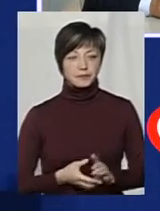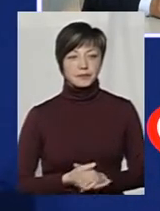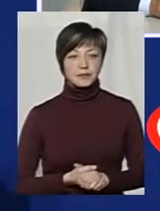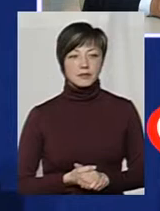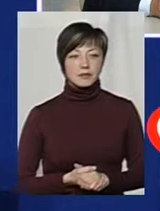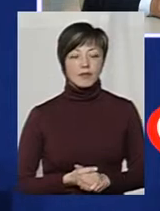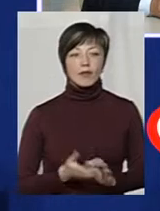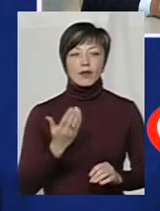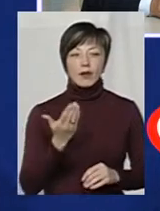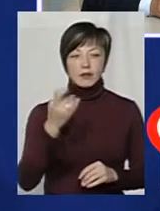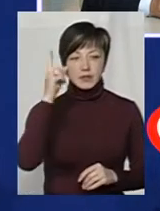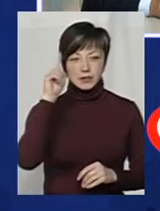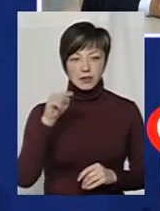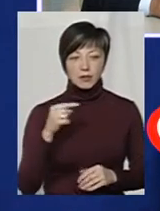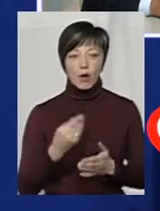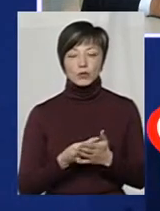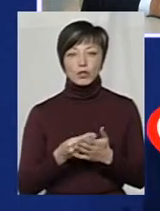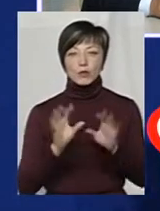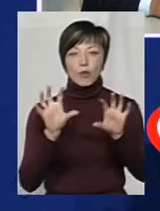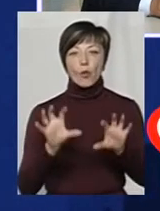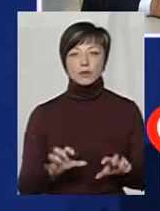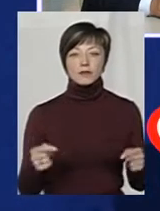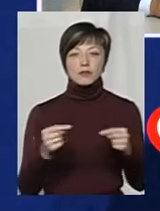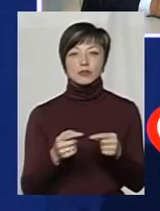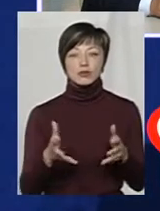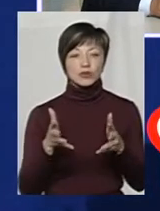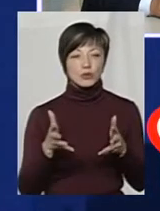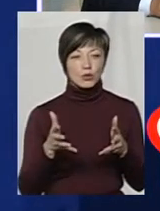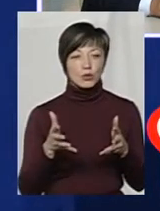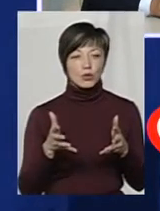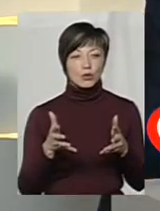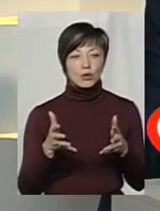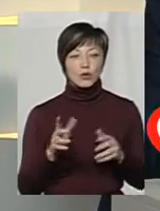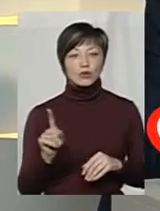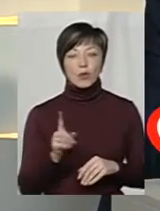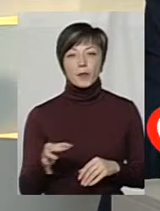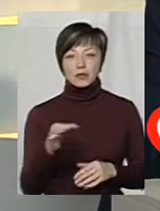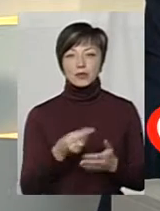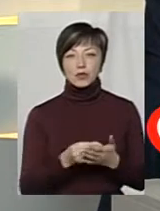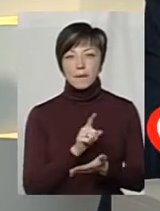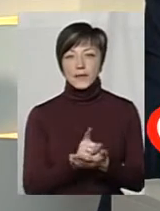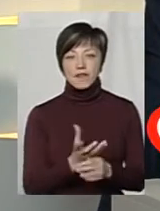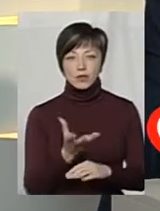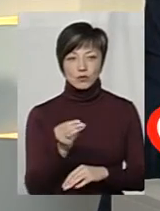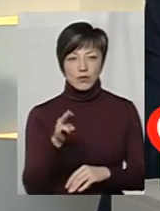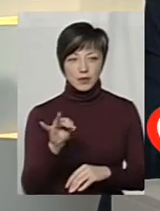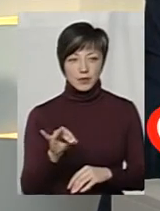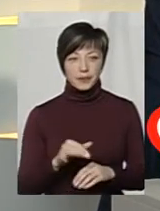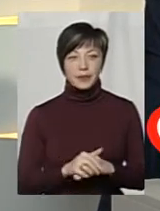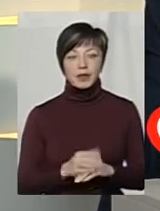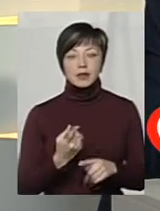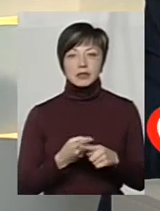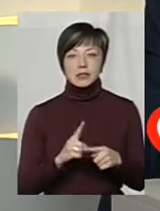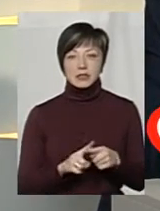Ви знаєте, бюджетним кодексом визначено чітко, що обласний бюджет має фінансувати. Тому